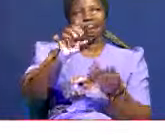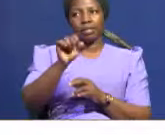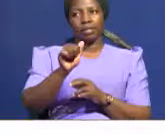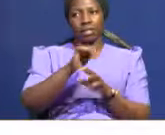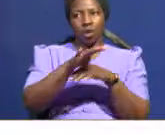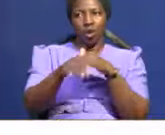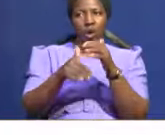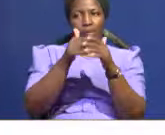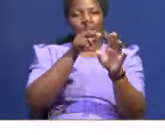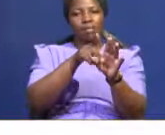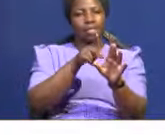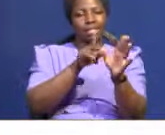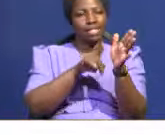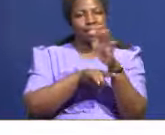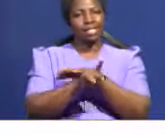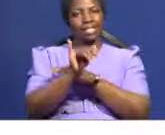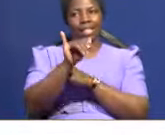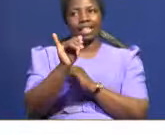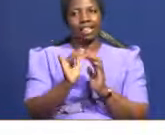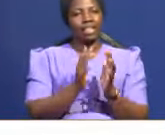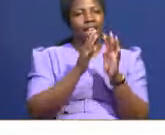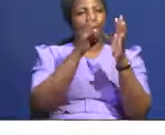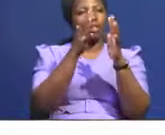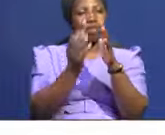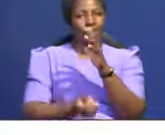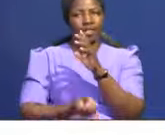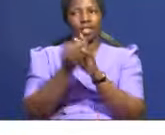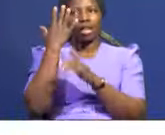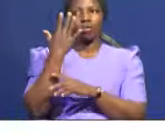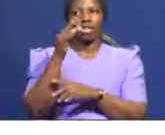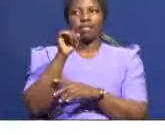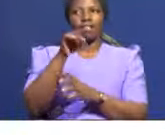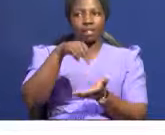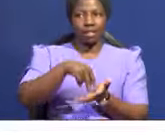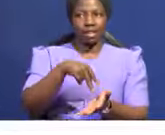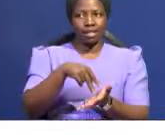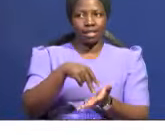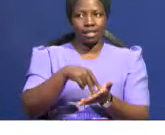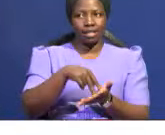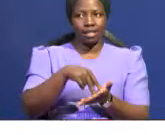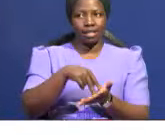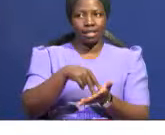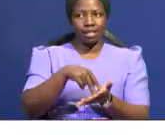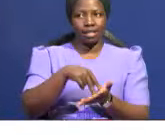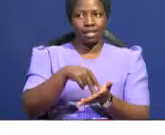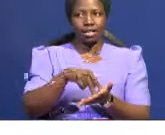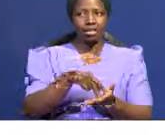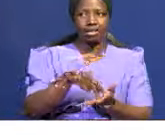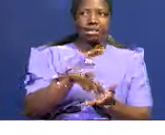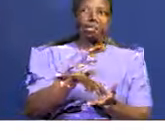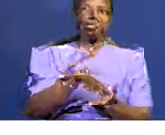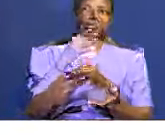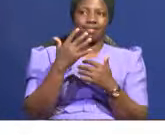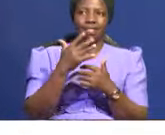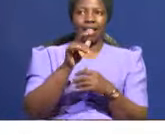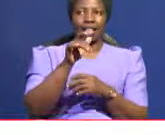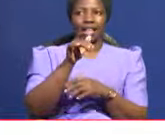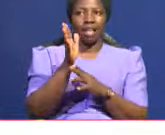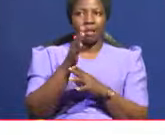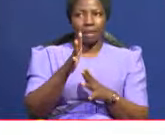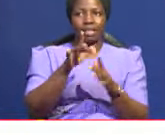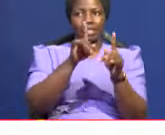walishiriki hafla hiyo ya kuzindua ugombeaji huo. Somalia ilimtuma mjumbe kushiriki hafla hiyo. Demokrasia ya Kongo